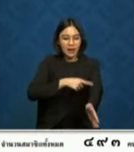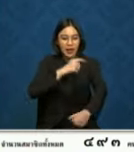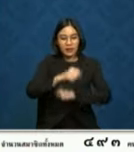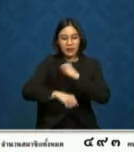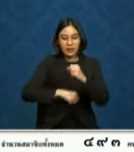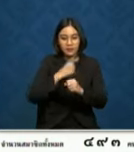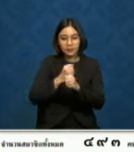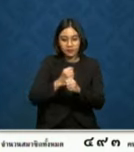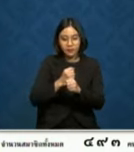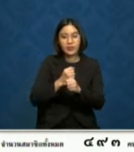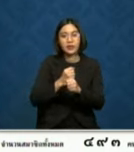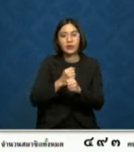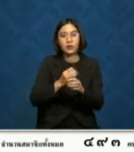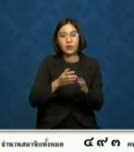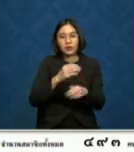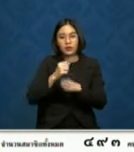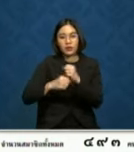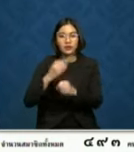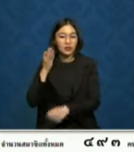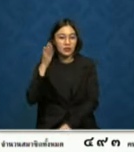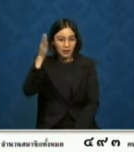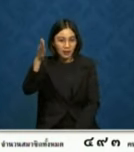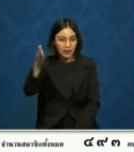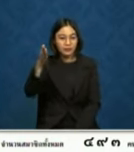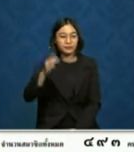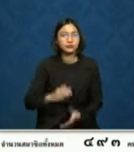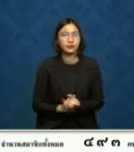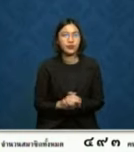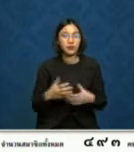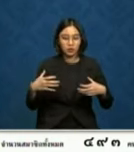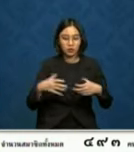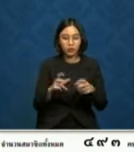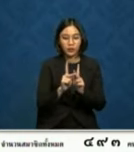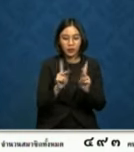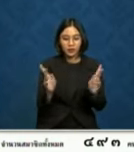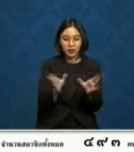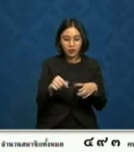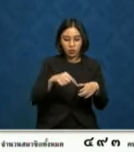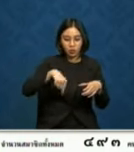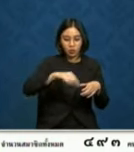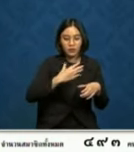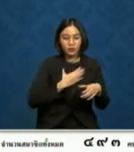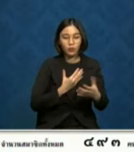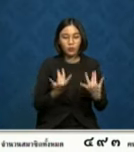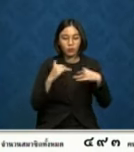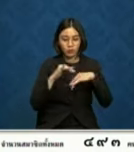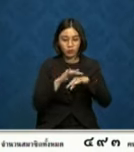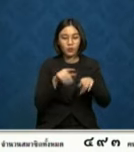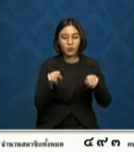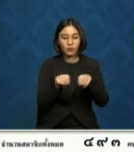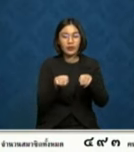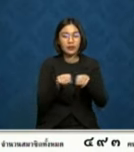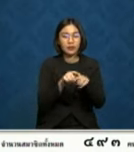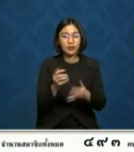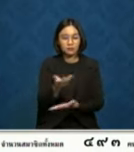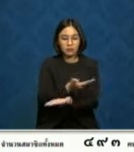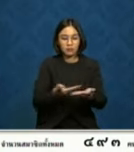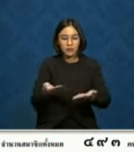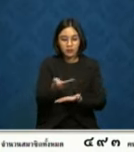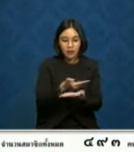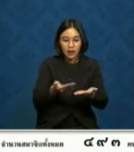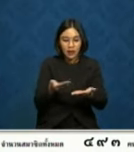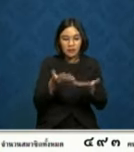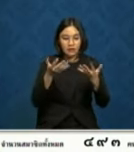ปีไปจนถึงปลายปีนี้แล้วจะข้ามไปถึงต้นปีหน้าตั้งกรรมาธิการวิสามัญขึ้นมาครับผมก็อยู่ในกรรมธิการวสามัญชุดนั้นพิจารณากันไป